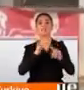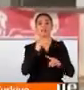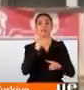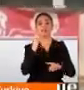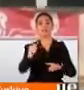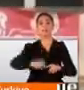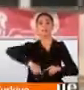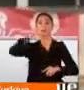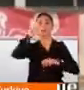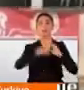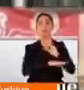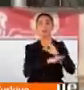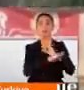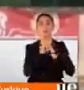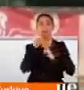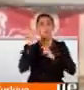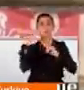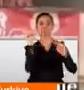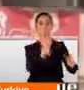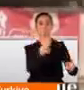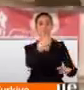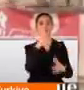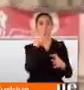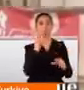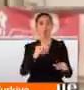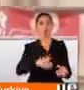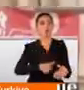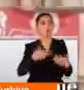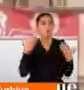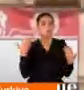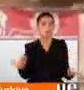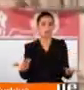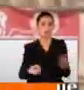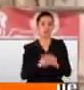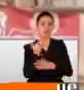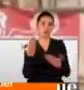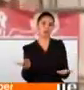hayatın gerçeklerinden kaçamadı. Ortaya bu ironik manzara çıktı.